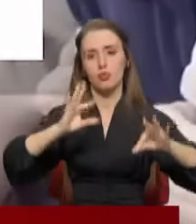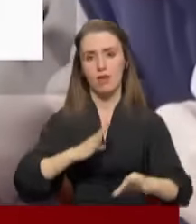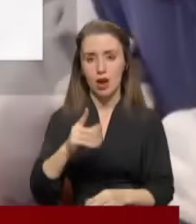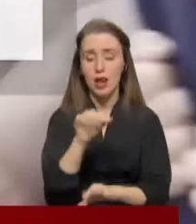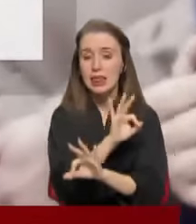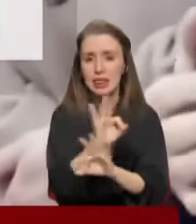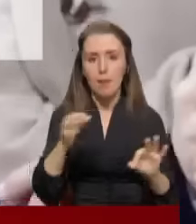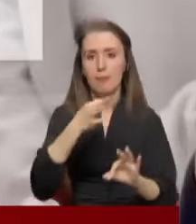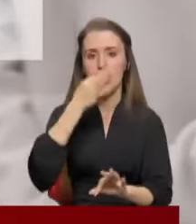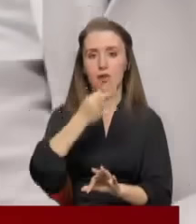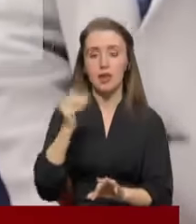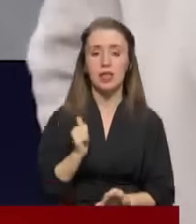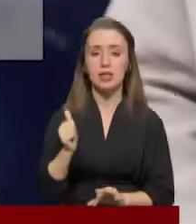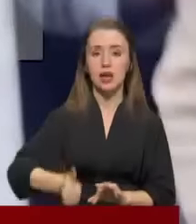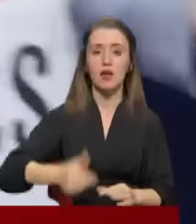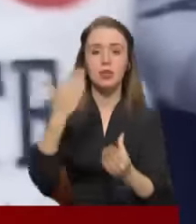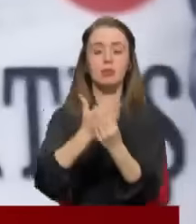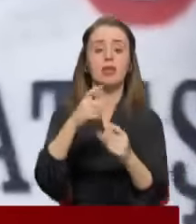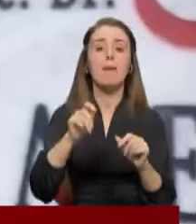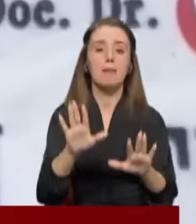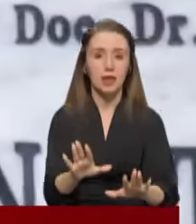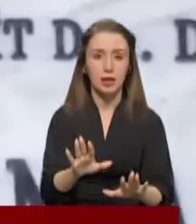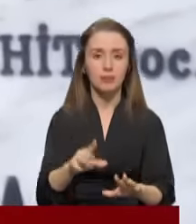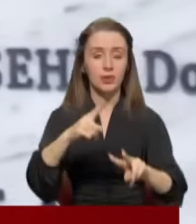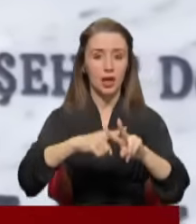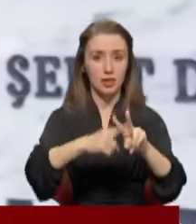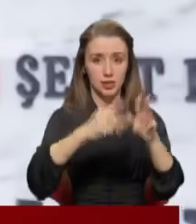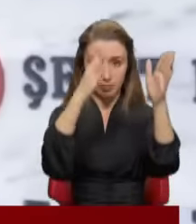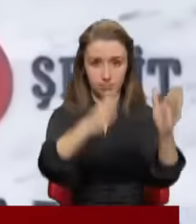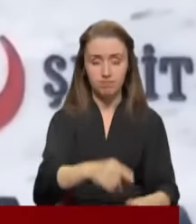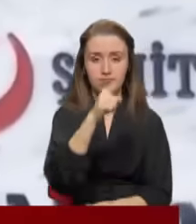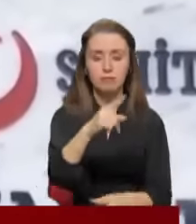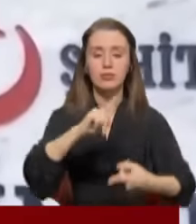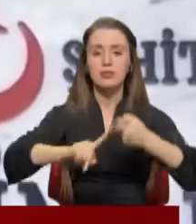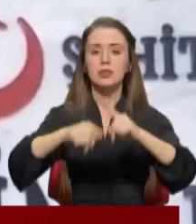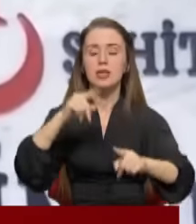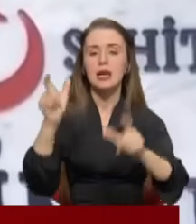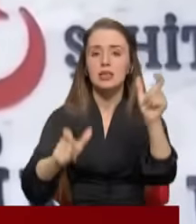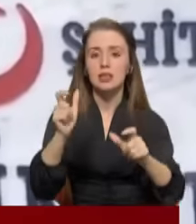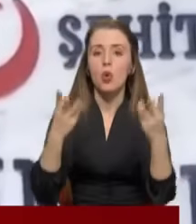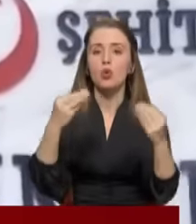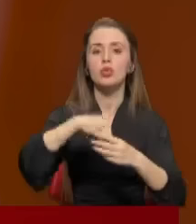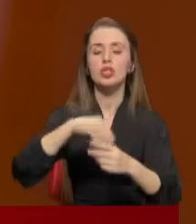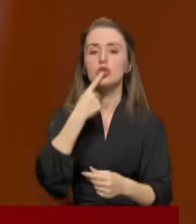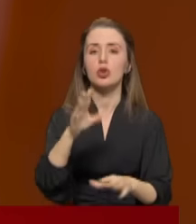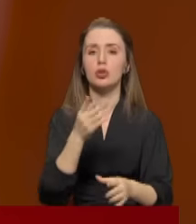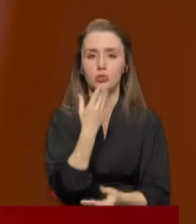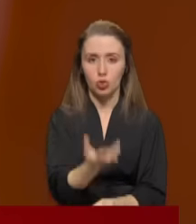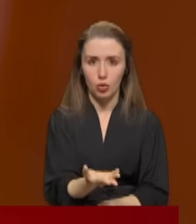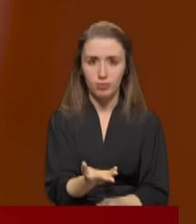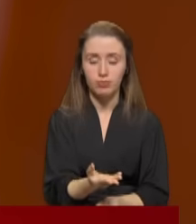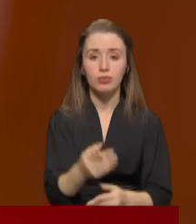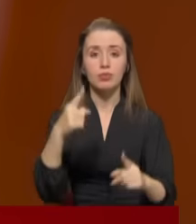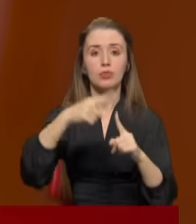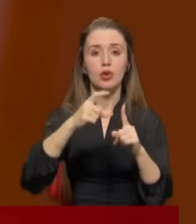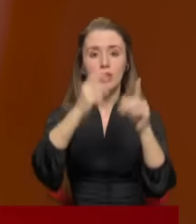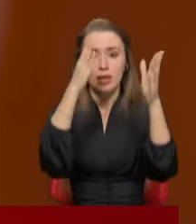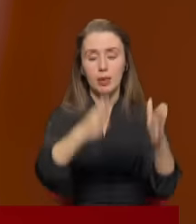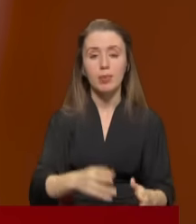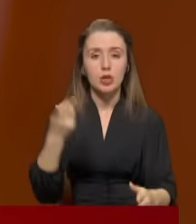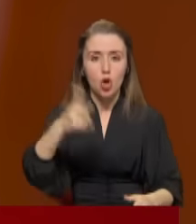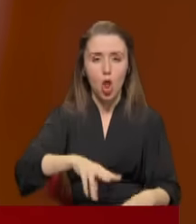Tam ifadesini savcı iddianameye koymadı. Ayşe Ateş, siyasilerden söz ettiğim için koymamışlar dedi. Tolgahan Demirbaş'ın